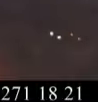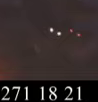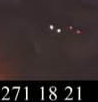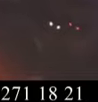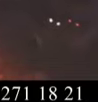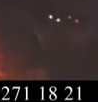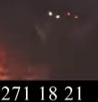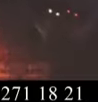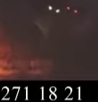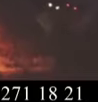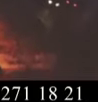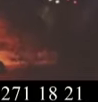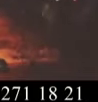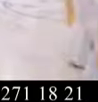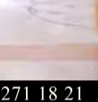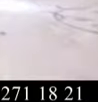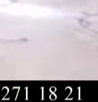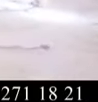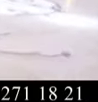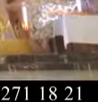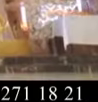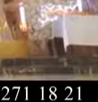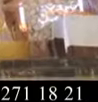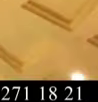Валюта бағамының демеушісі Арбат кешені.